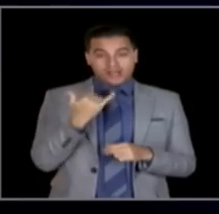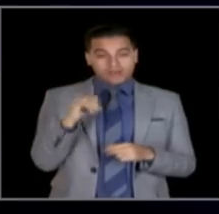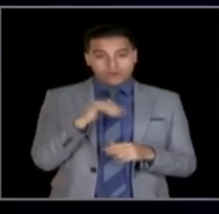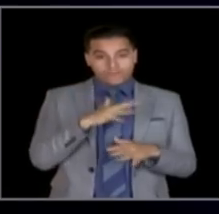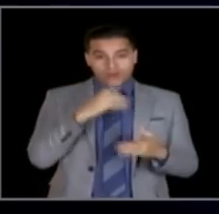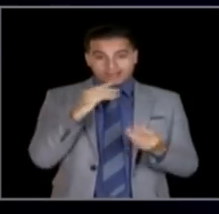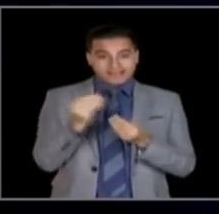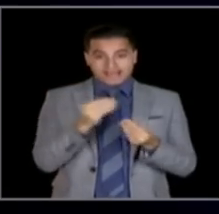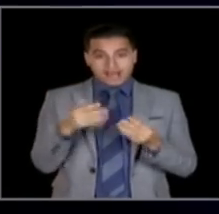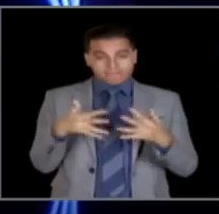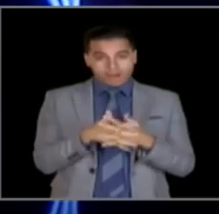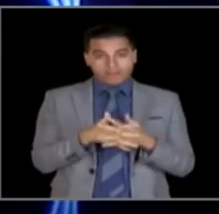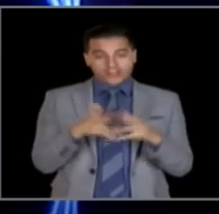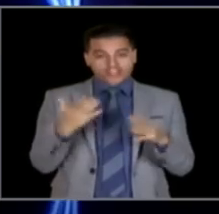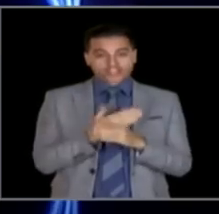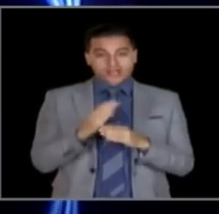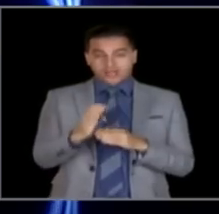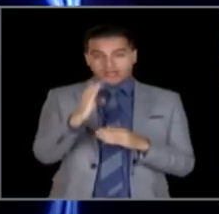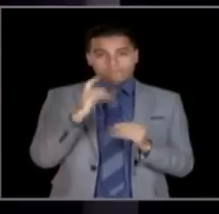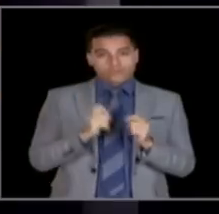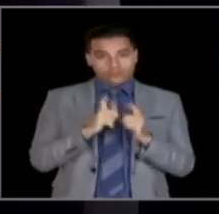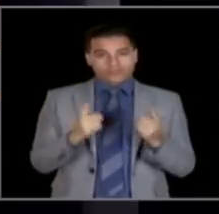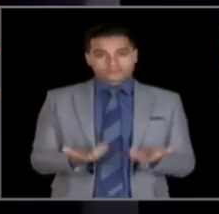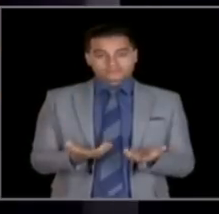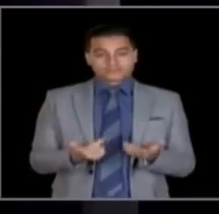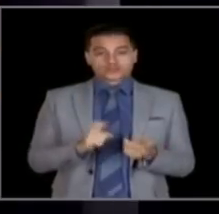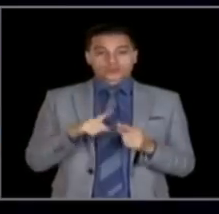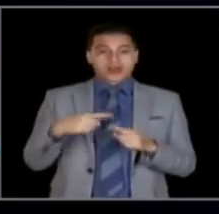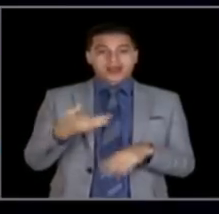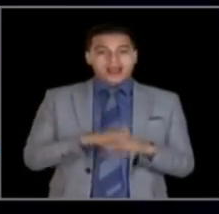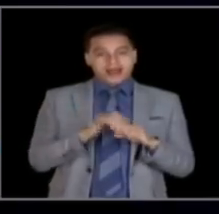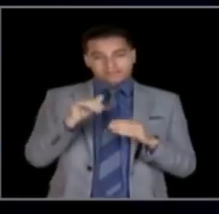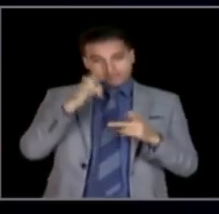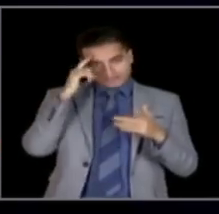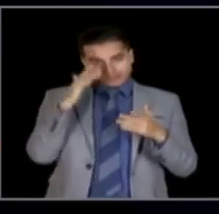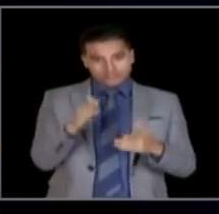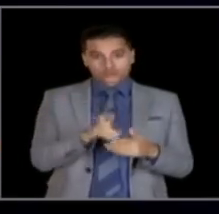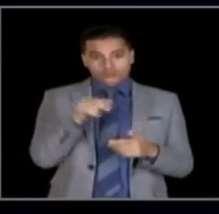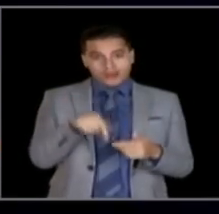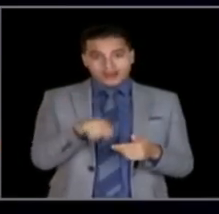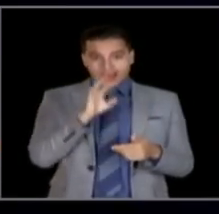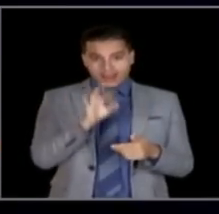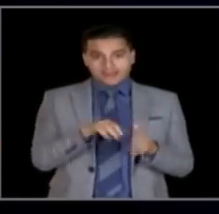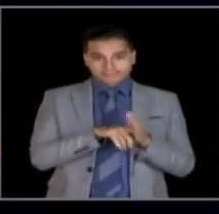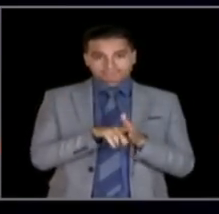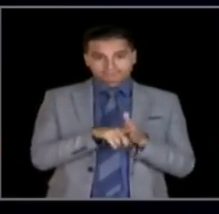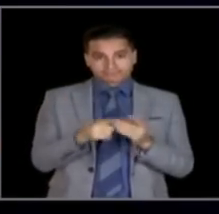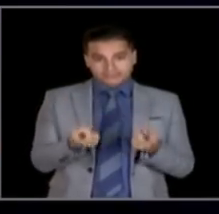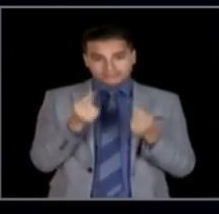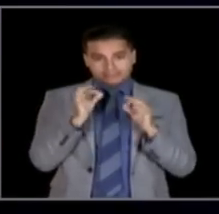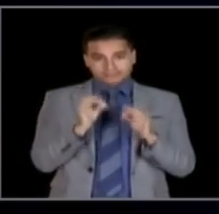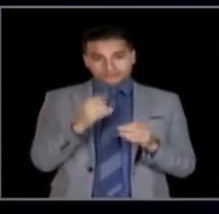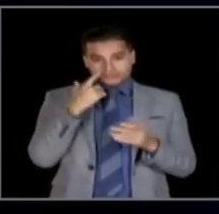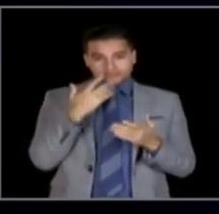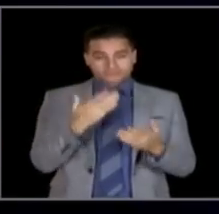محتاجين تتناقشوا فيها سوا. السؤال اللي جاي محتاج تركيز. سؤال الحقيقة سهل. الأسئلة